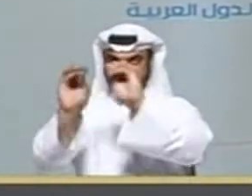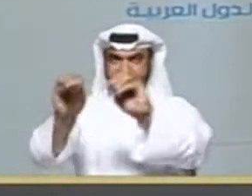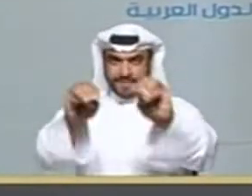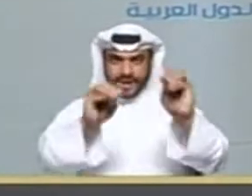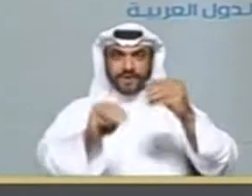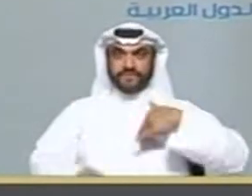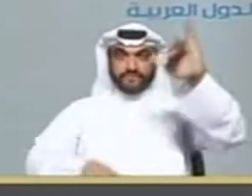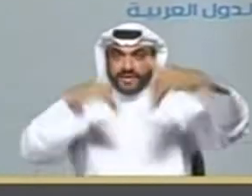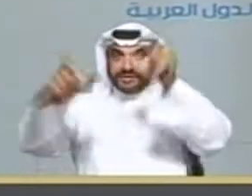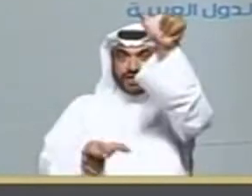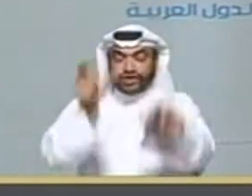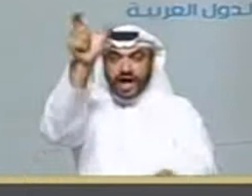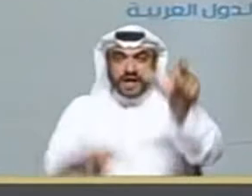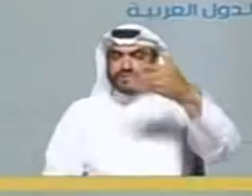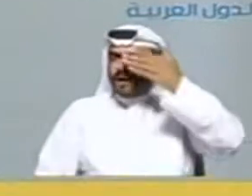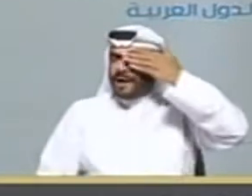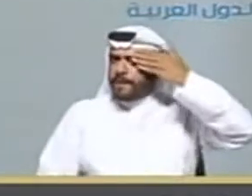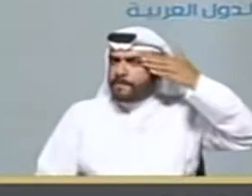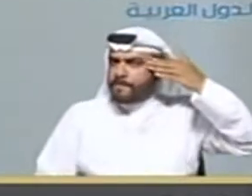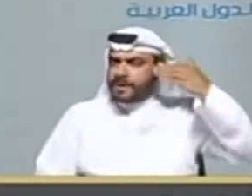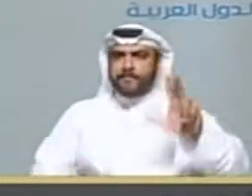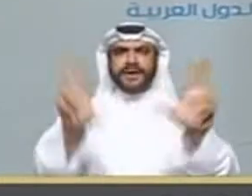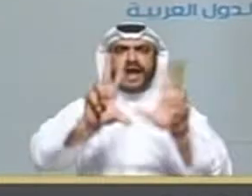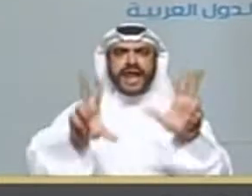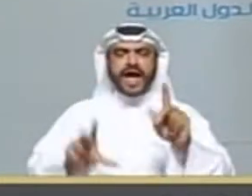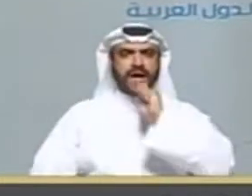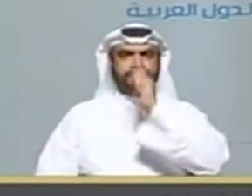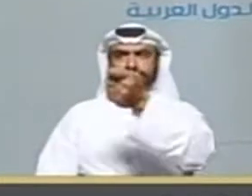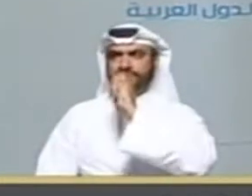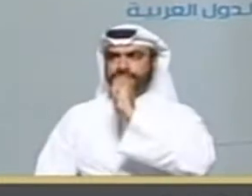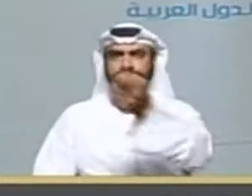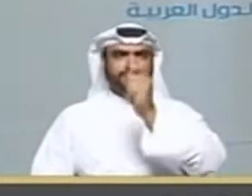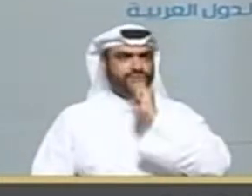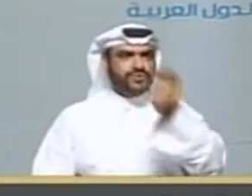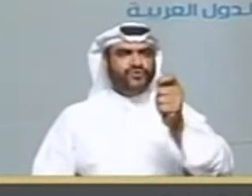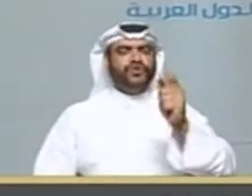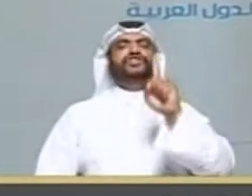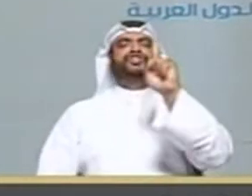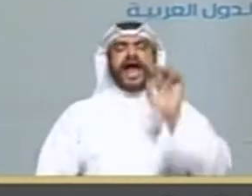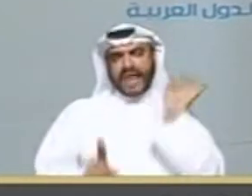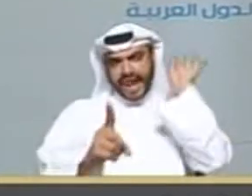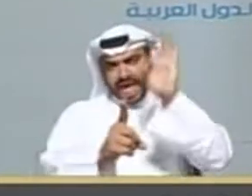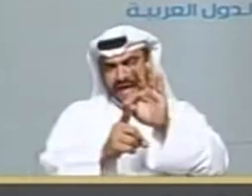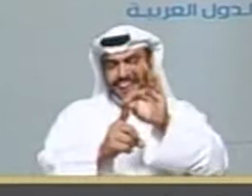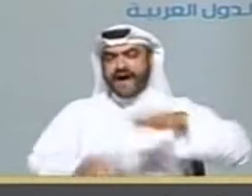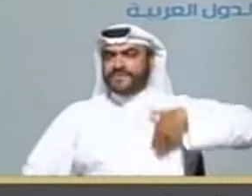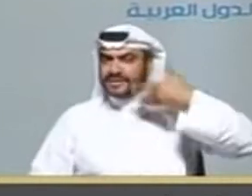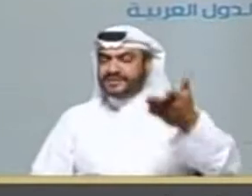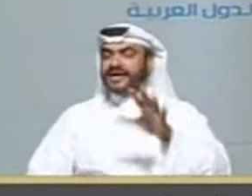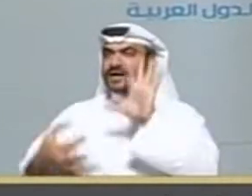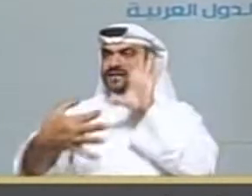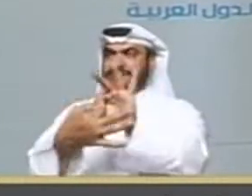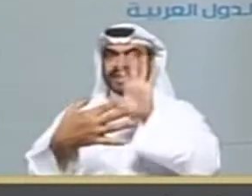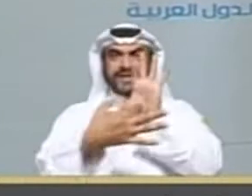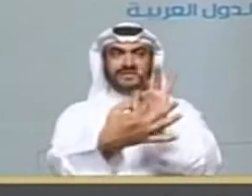وجود إعلاميين وشباب وحوارات مفتوحة مختلفة. نتمنى أن تحقق هذه الرسالة الإيجابية أهدافها. نحن نسعى إلى التواصل مع